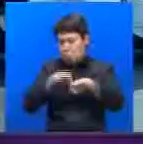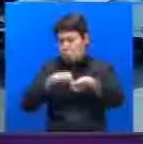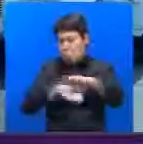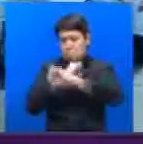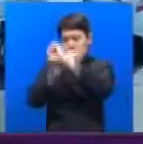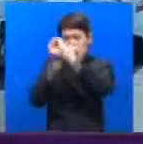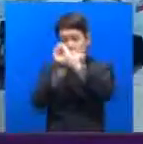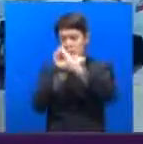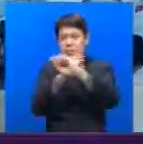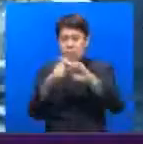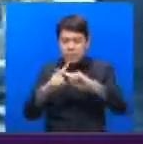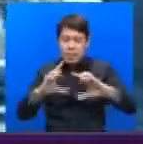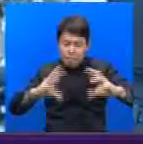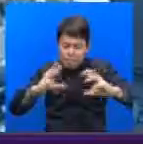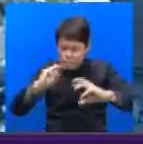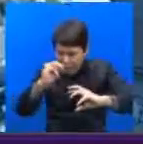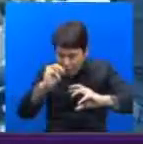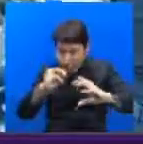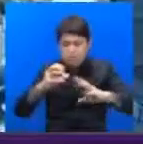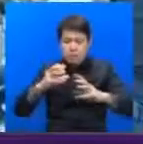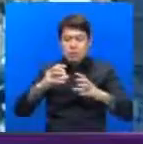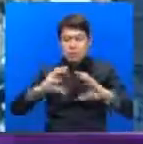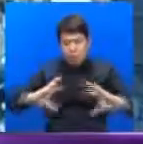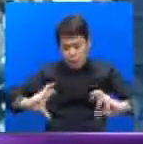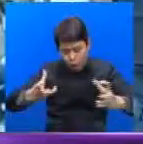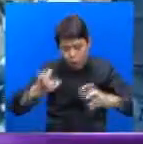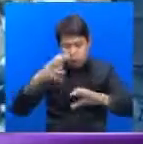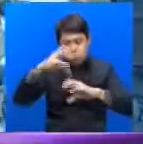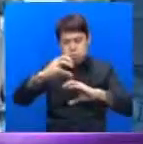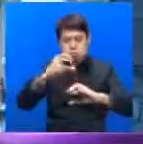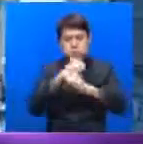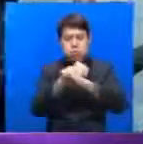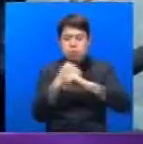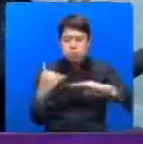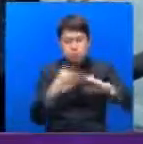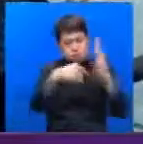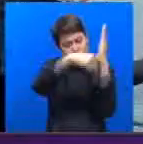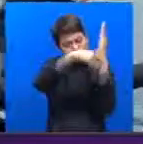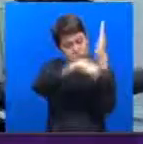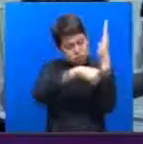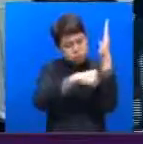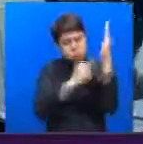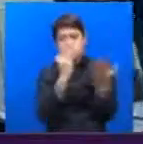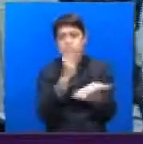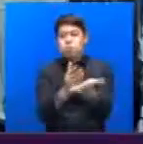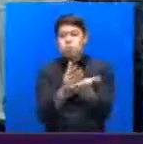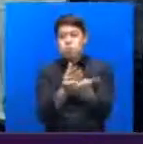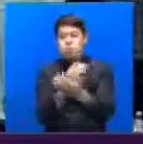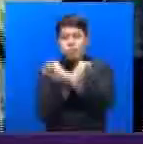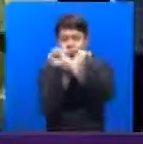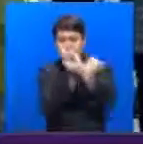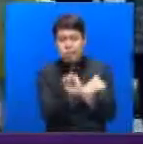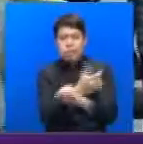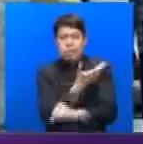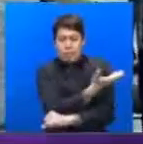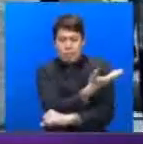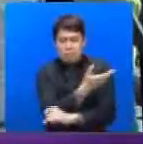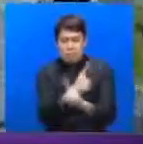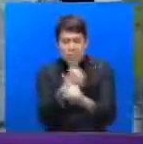ชุมนุมนำยางรถยนต์และท่อนไม้มากั้นบริเวณช่องจราจรขาร่องใต้เพิ่มเติมเนื่องจากเกรงว่าจะมีการสลายการ